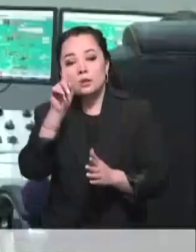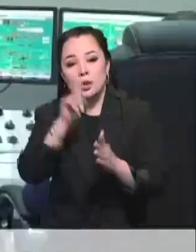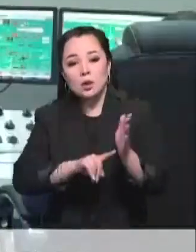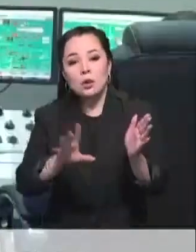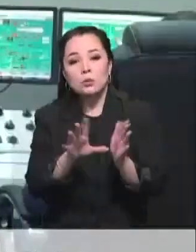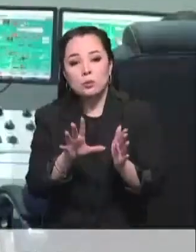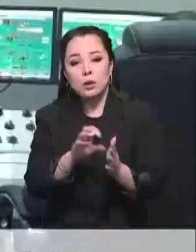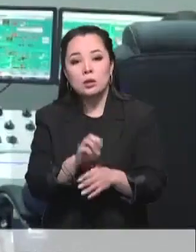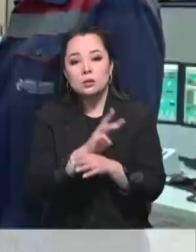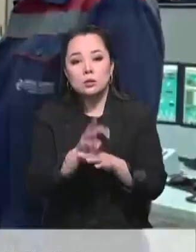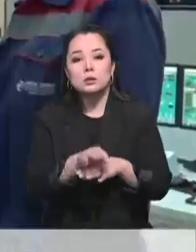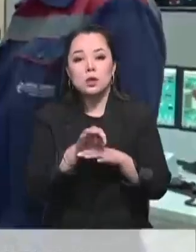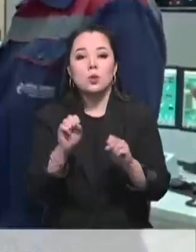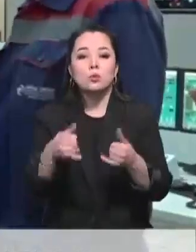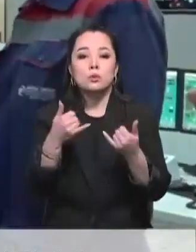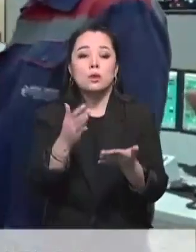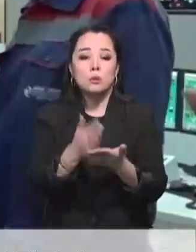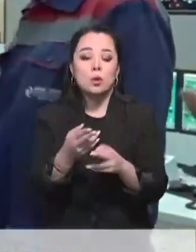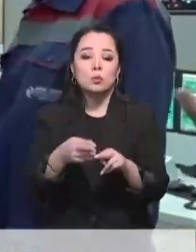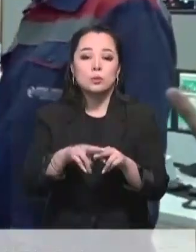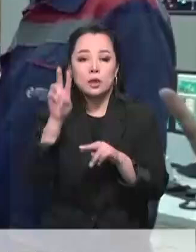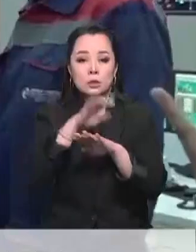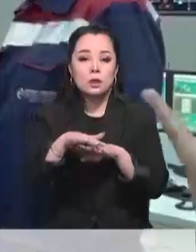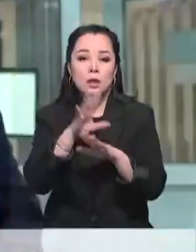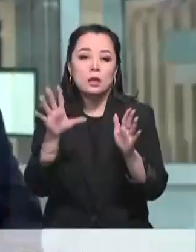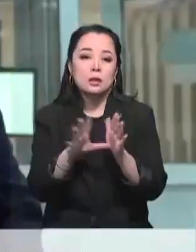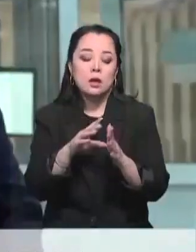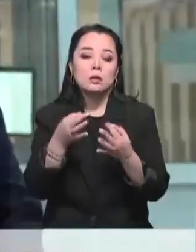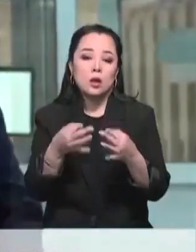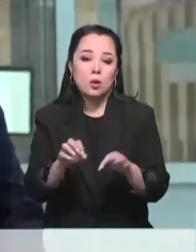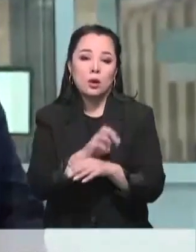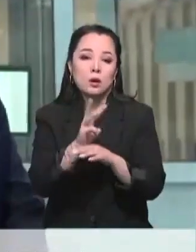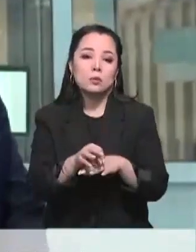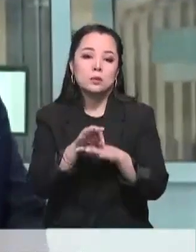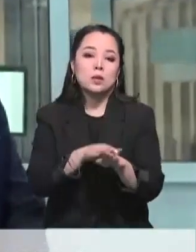қуат көздерімен қамтамасыз етуге мүмкіндік береді. Бұл еліміздің энергетикалық тәуелсіздігін